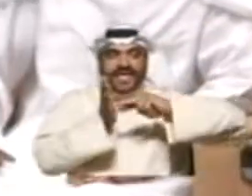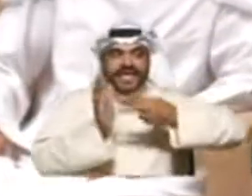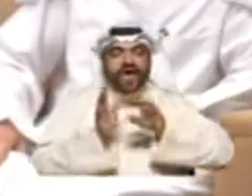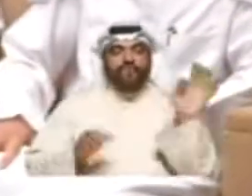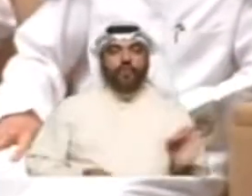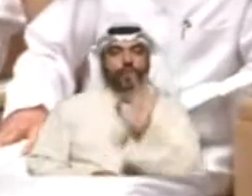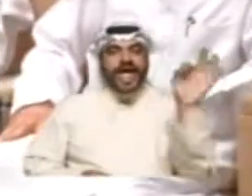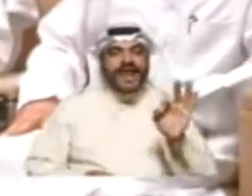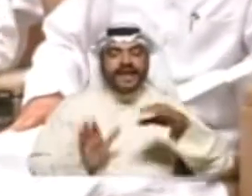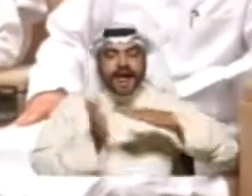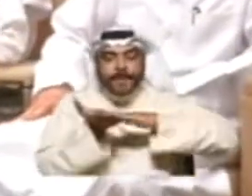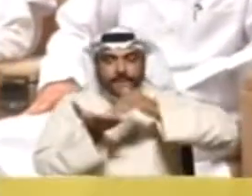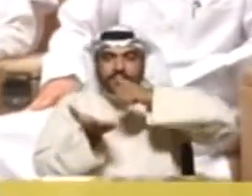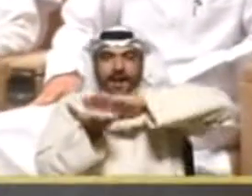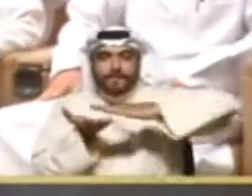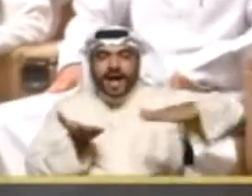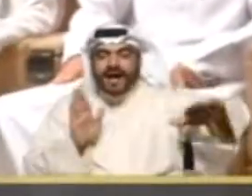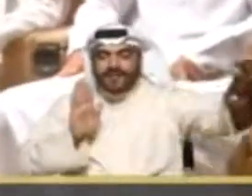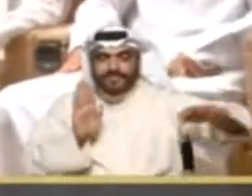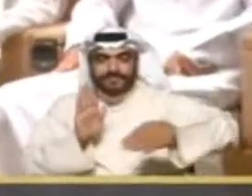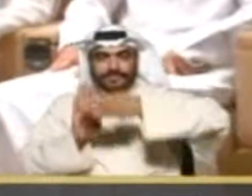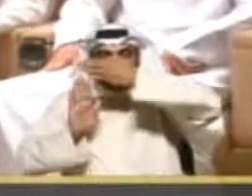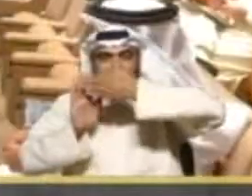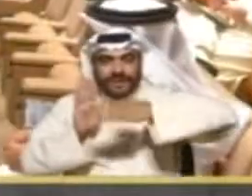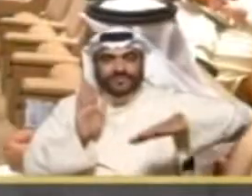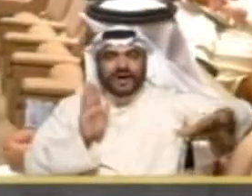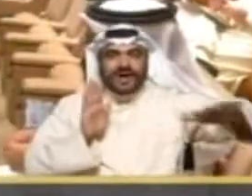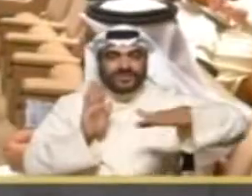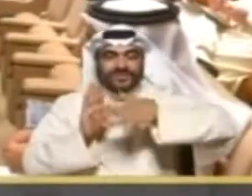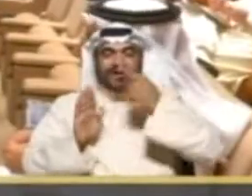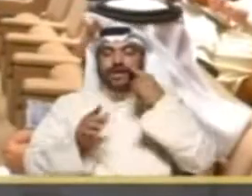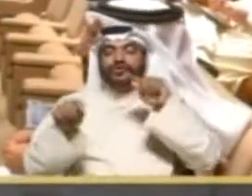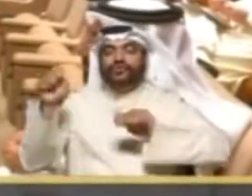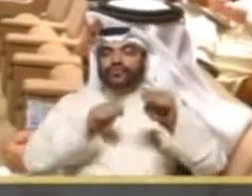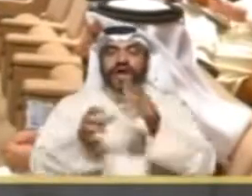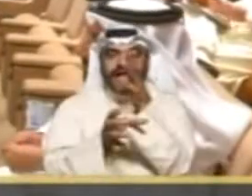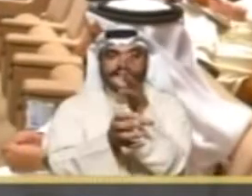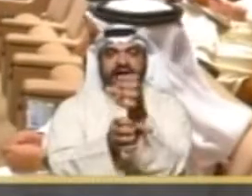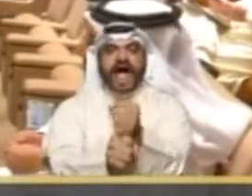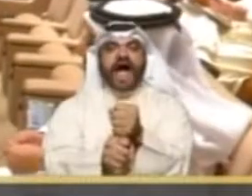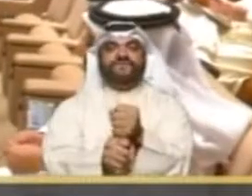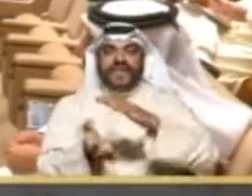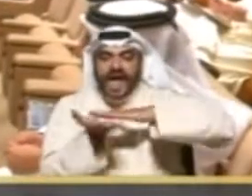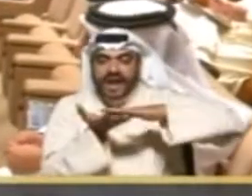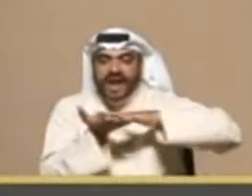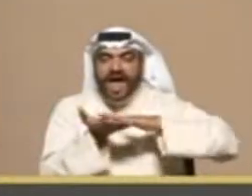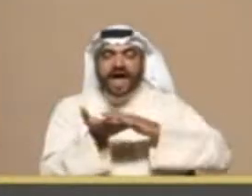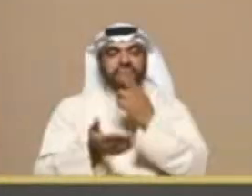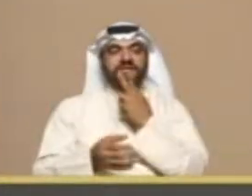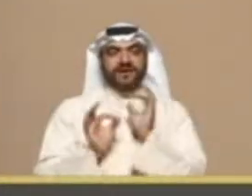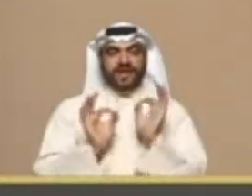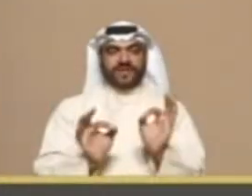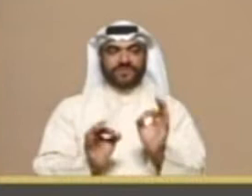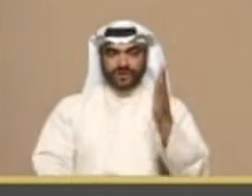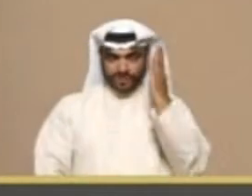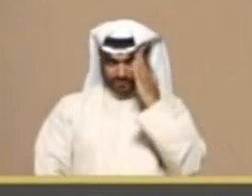الكويت والتنوع الإحيائي والبيئي، بالإضافة إلى مساعدة جهات الدولة المهتمة في الحفاظ على المناطق والموارد الطبيعية. ما يجب